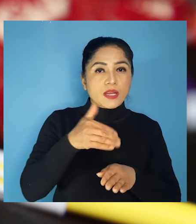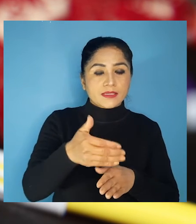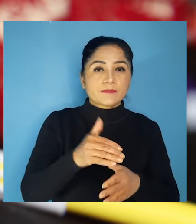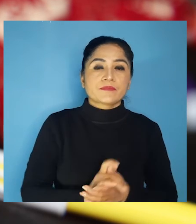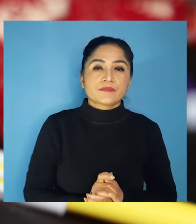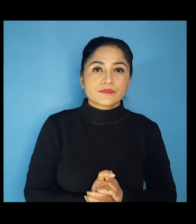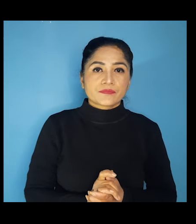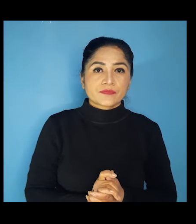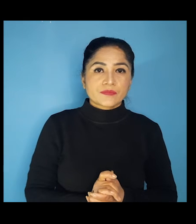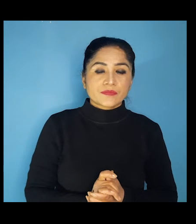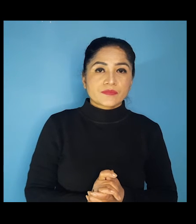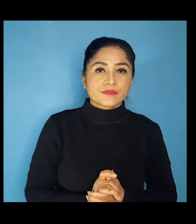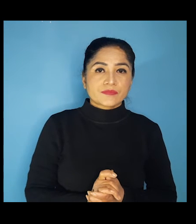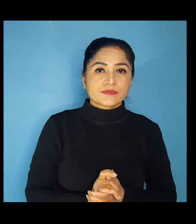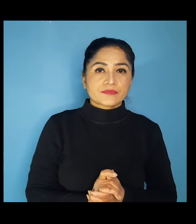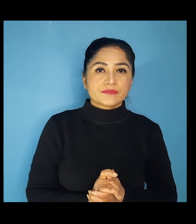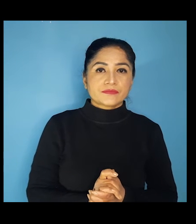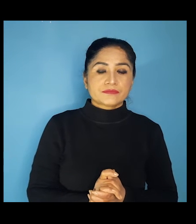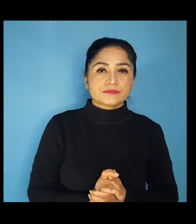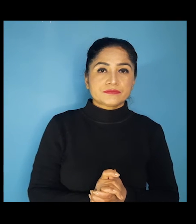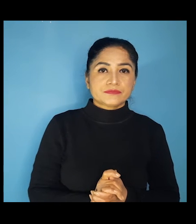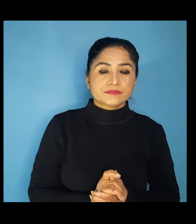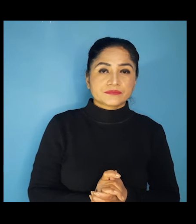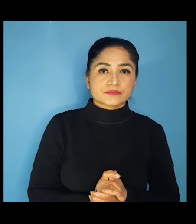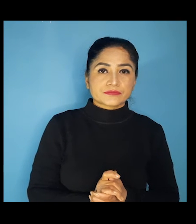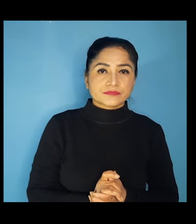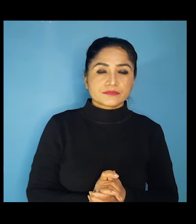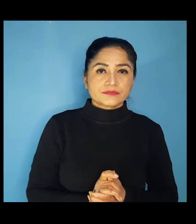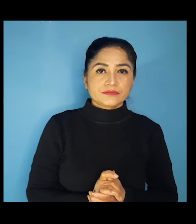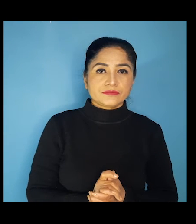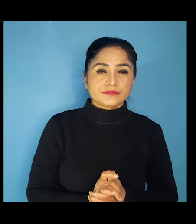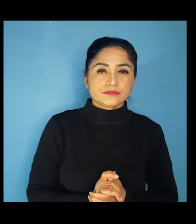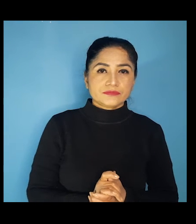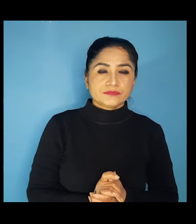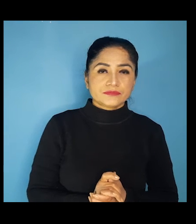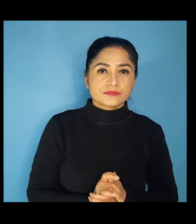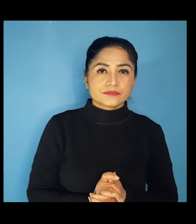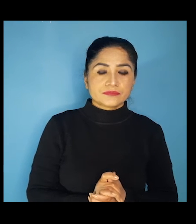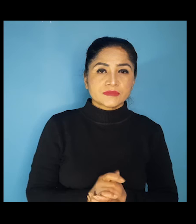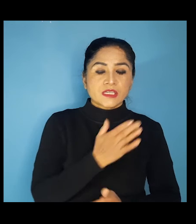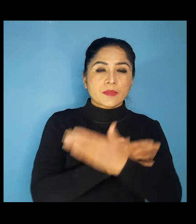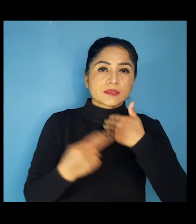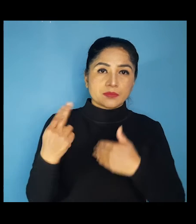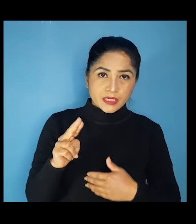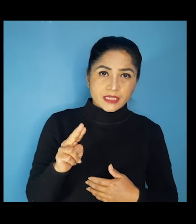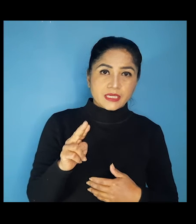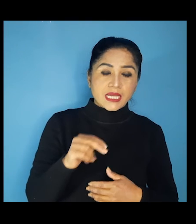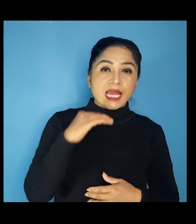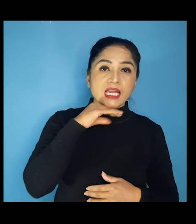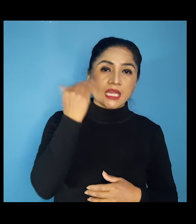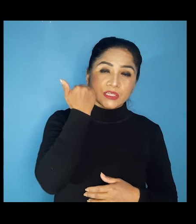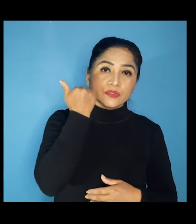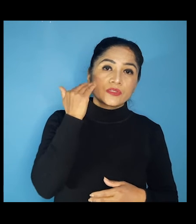साथीभाइहरूलाई पार्टिसिपेटरी एक्सन रिसर्च विथ डिजेबल्ड एडोलेसेन्स इन नेपाल अपङ्गता भएका